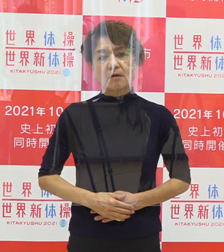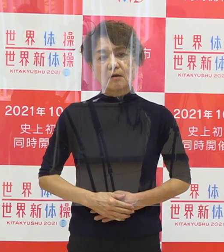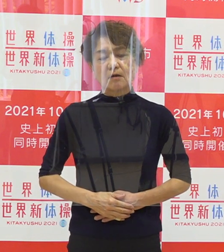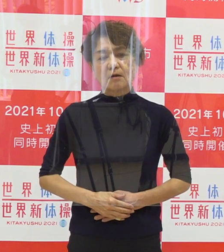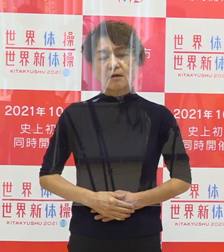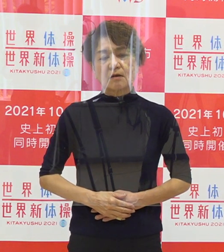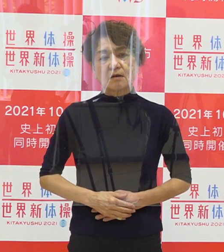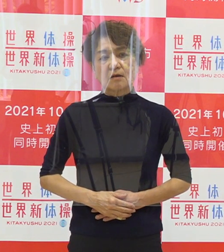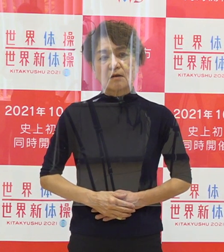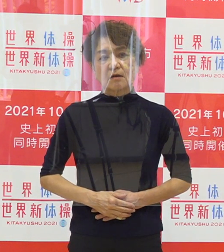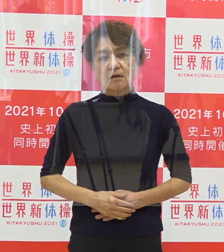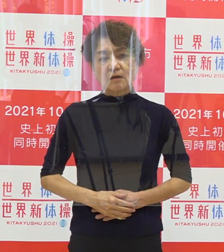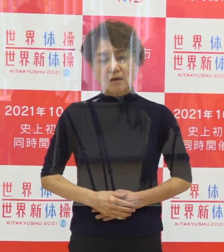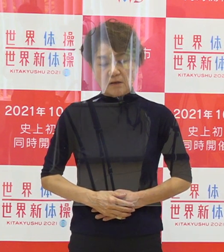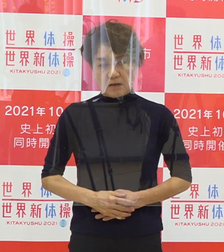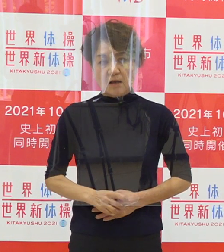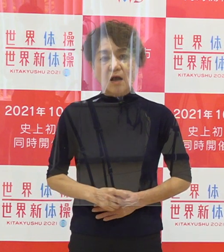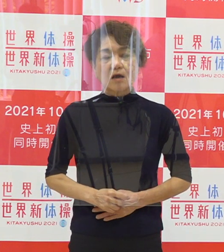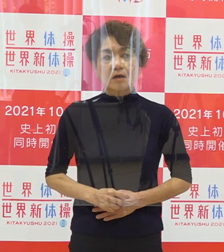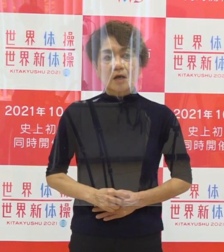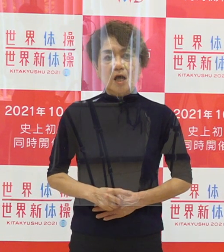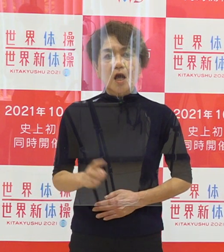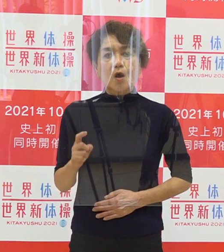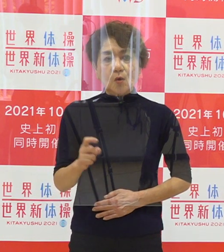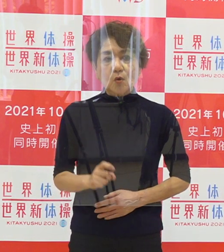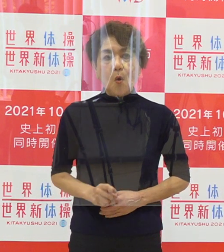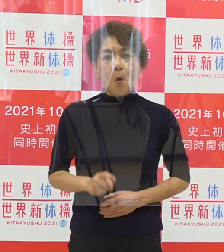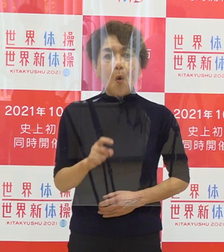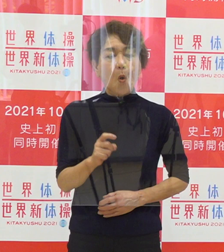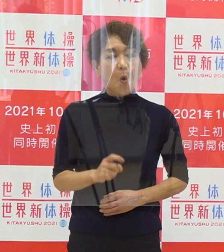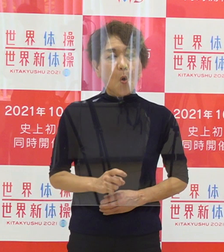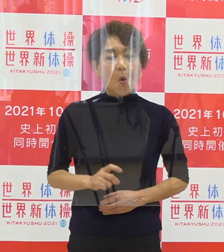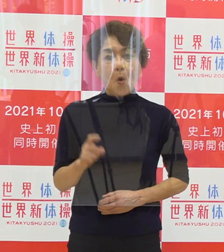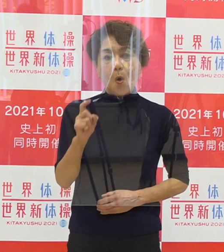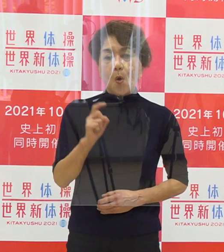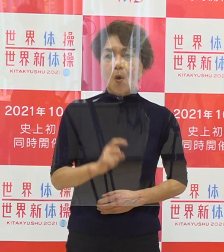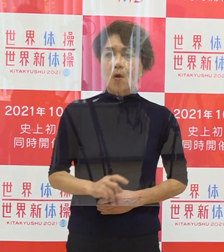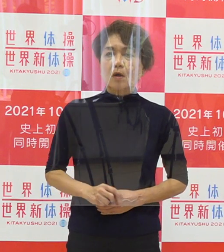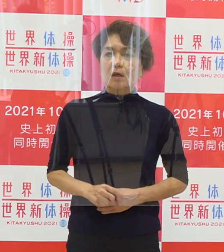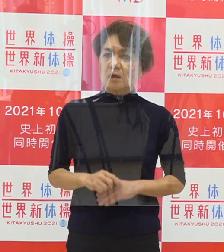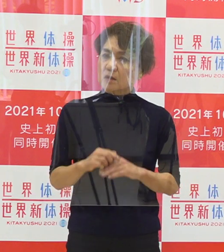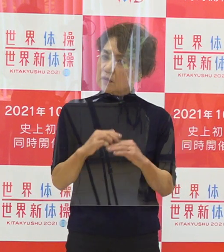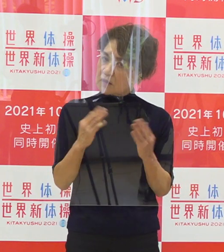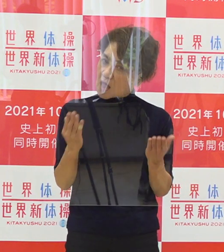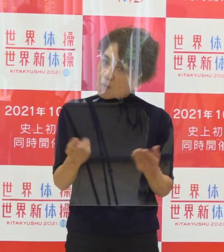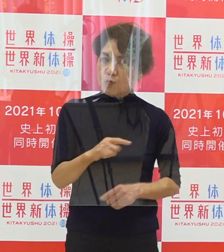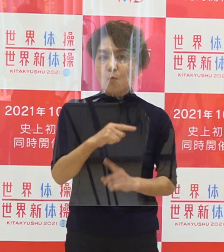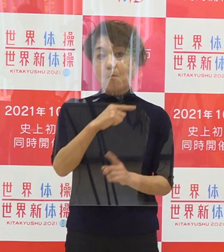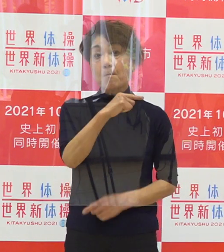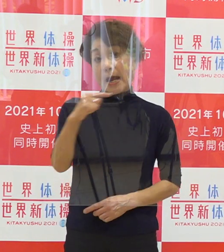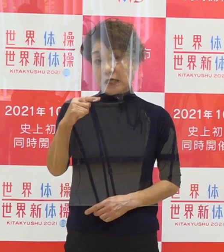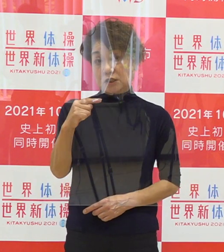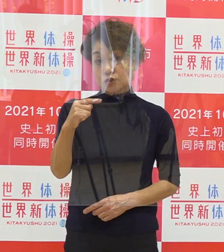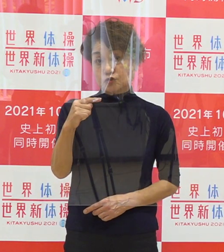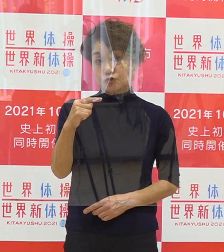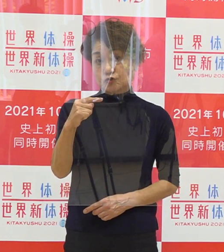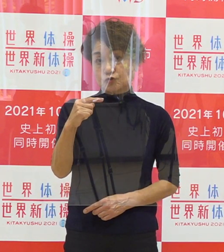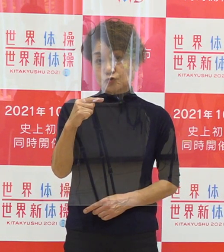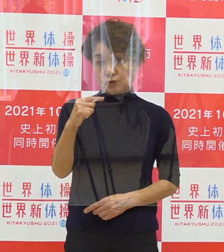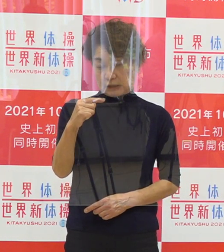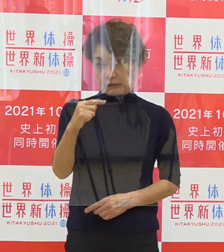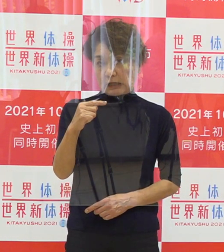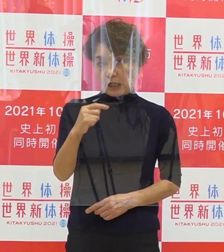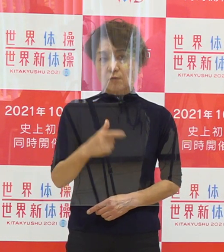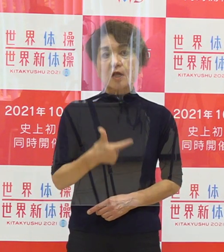このコロンビアから入国をされた選手はいずれも全て陰性でした。つまり6